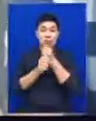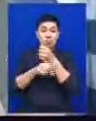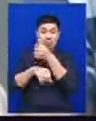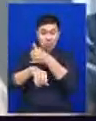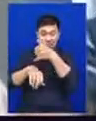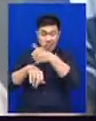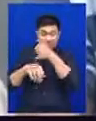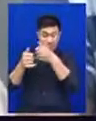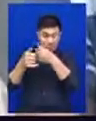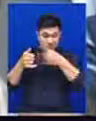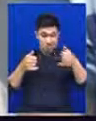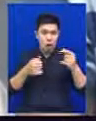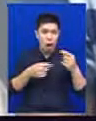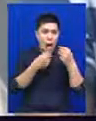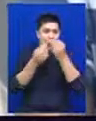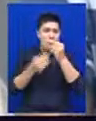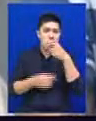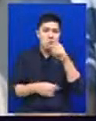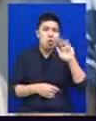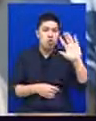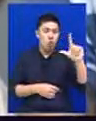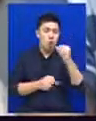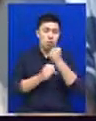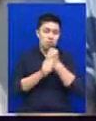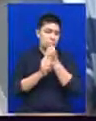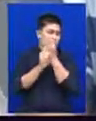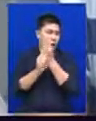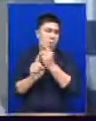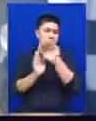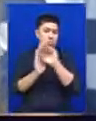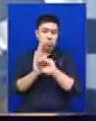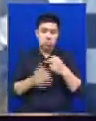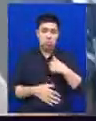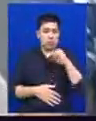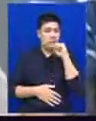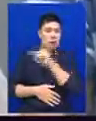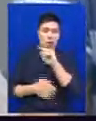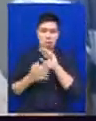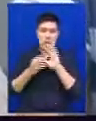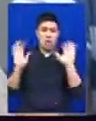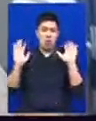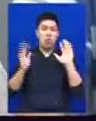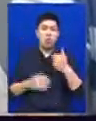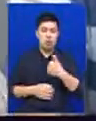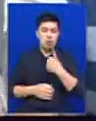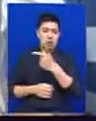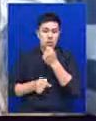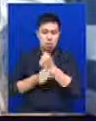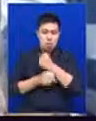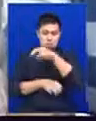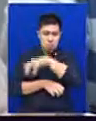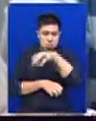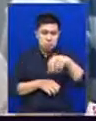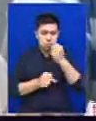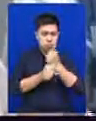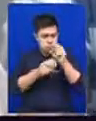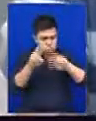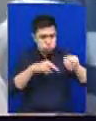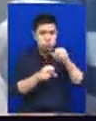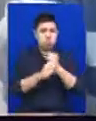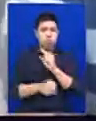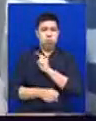ปไปยังปปช.ให้พิจารณาตามขั้นตอนต่อไปโดยยืนยันว่าไม่มีการสั่งการใดๆและหลายหน่วยงานที่เกี่ยวกับการตรวจสอบทำได้ที่ยากอย่างดีที่สุ